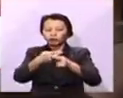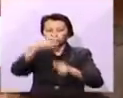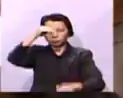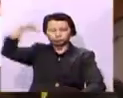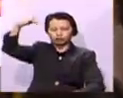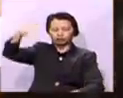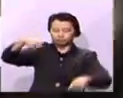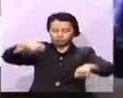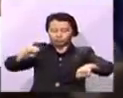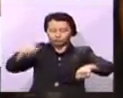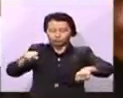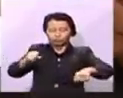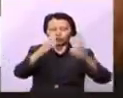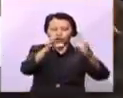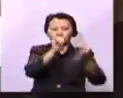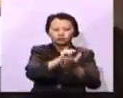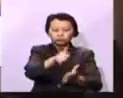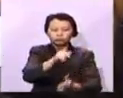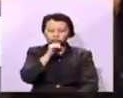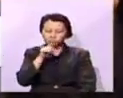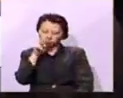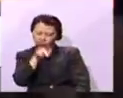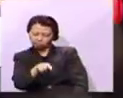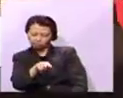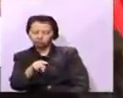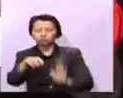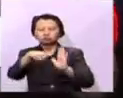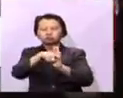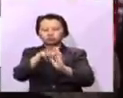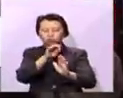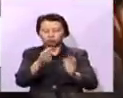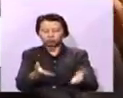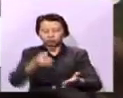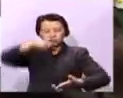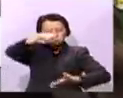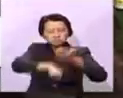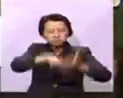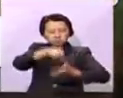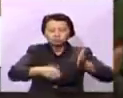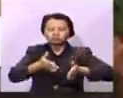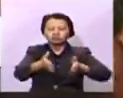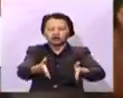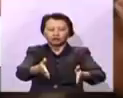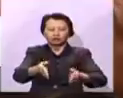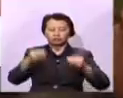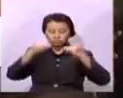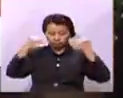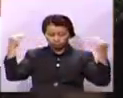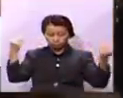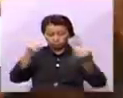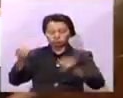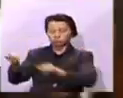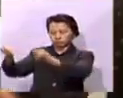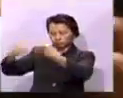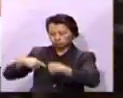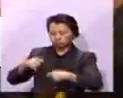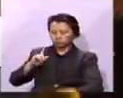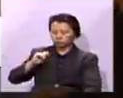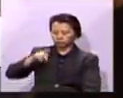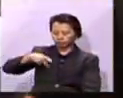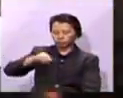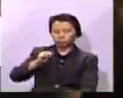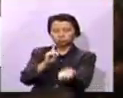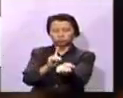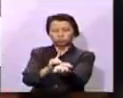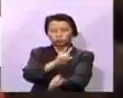cara itu, penunggang motosikal tidak lagi dipandang negatif dan dianggap samsing jalanan. Majlis turut dihadiri Timbalan Perdana Menteri Datuk Seri